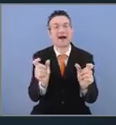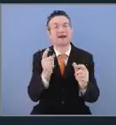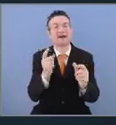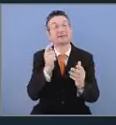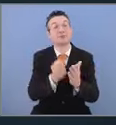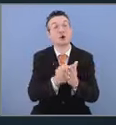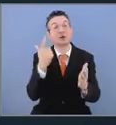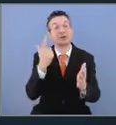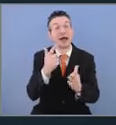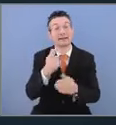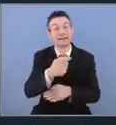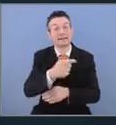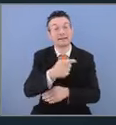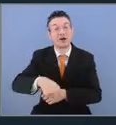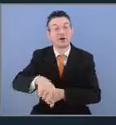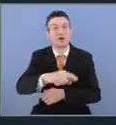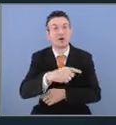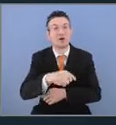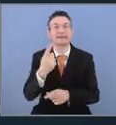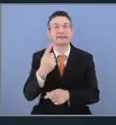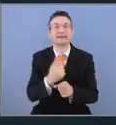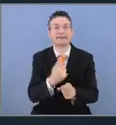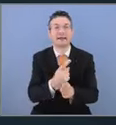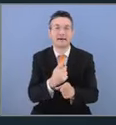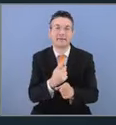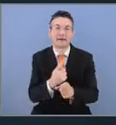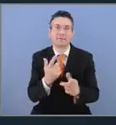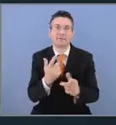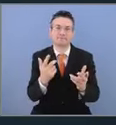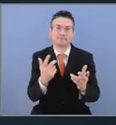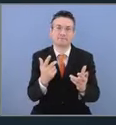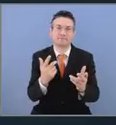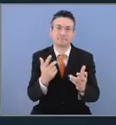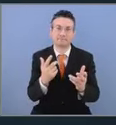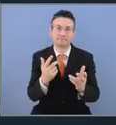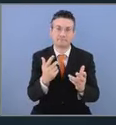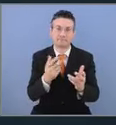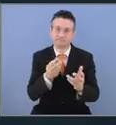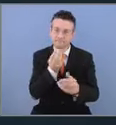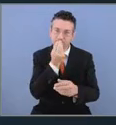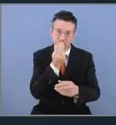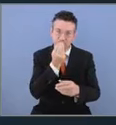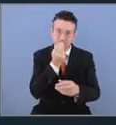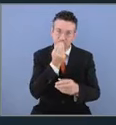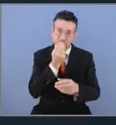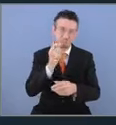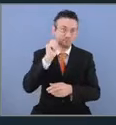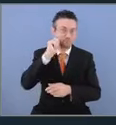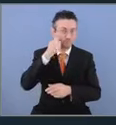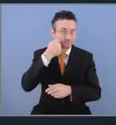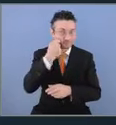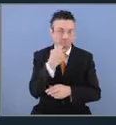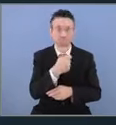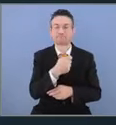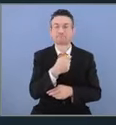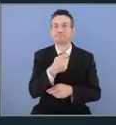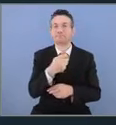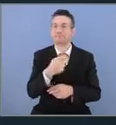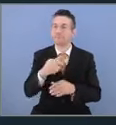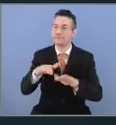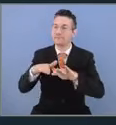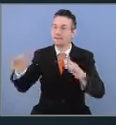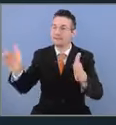quella di arrivare a far arrivare buon cibo sul maggior numero di tavole possibile a un prezzo onesto